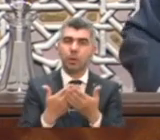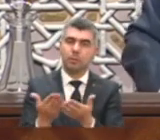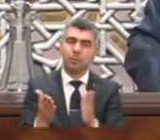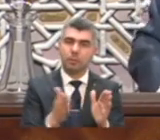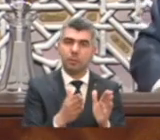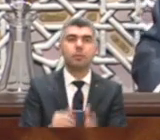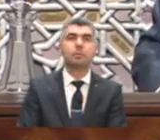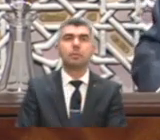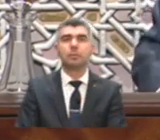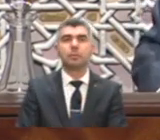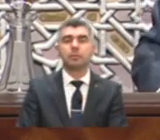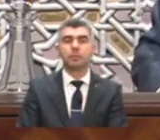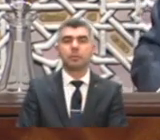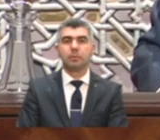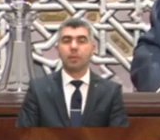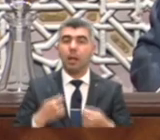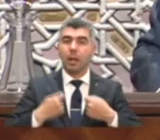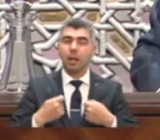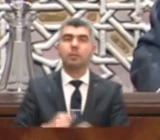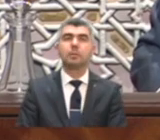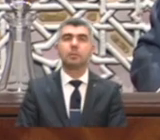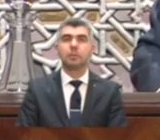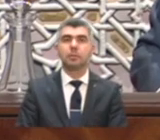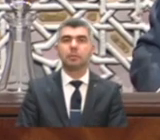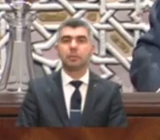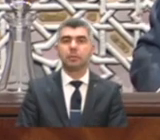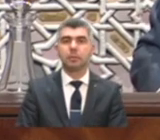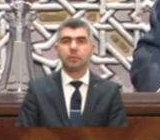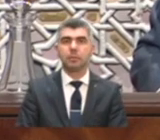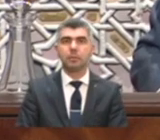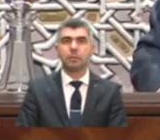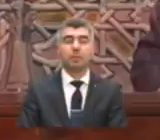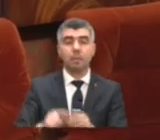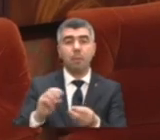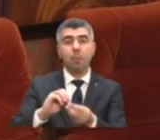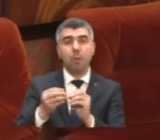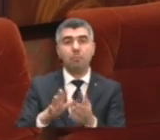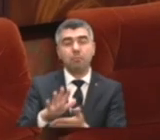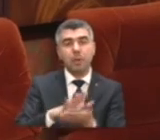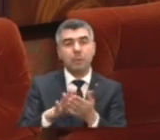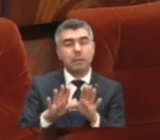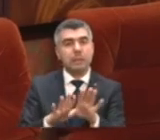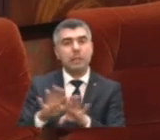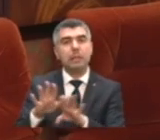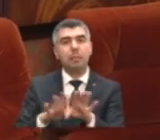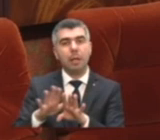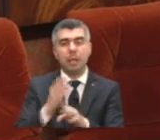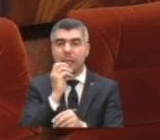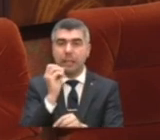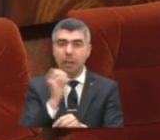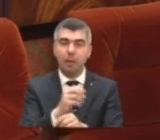الوزيره. السيد الرئيس، باش نتغلبوا على الاشكاليات اللي مرتبطه بتدبير معالجه